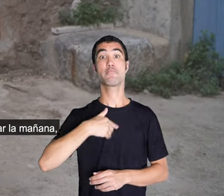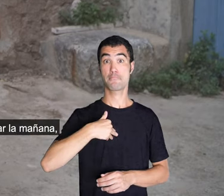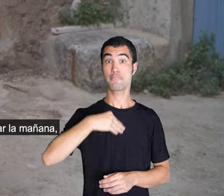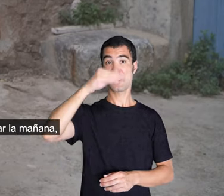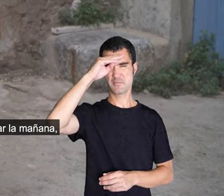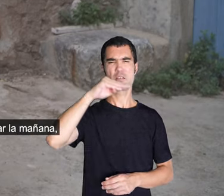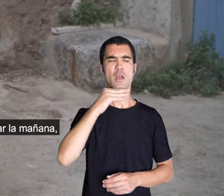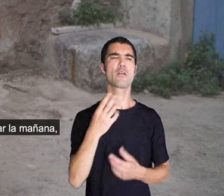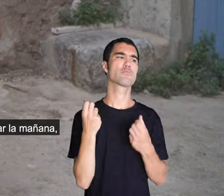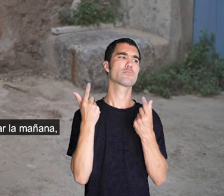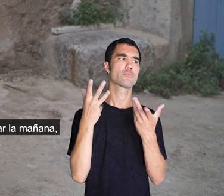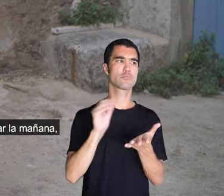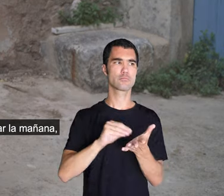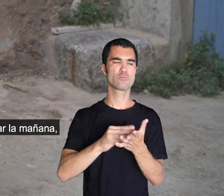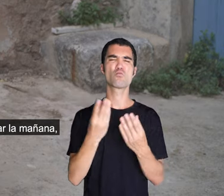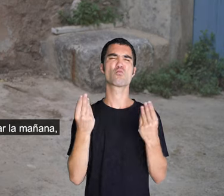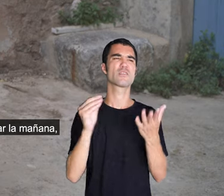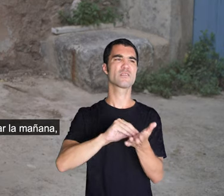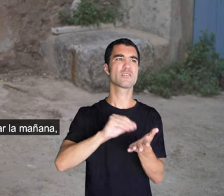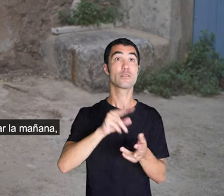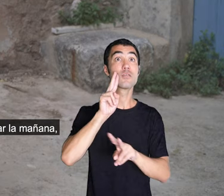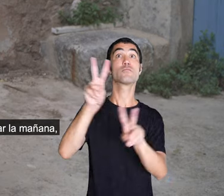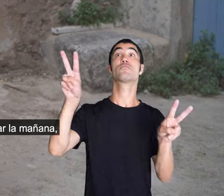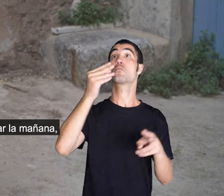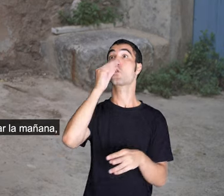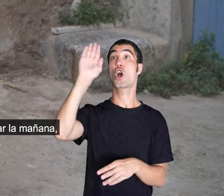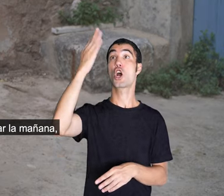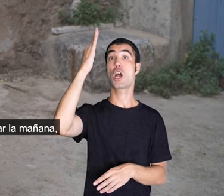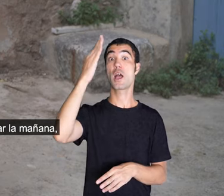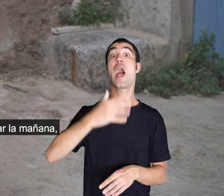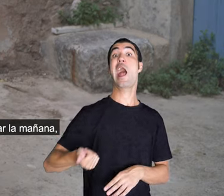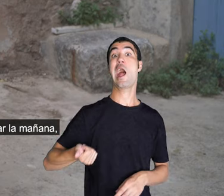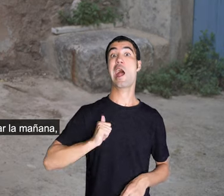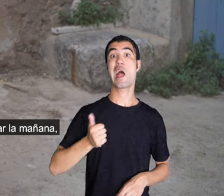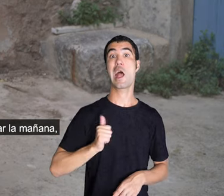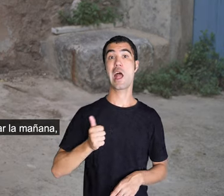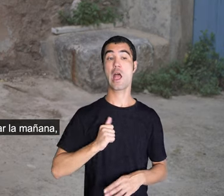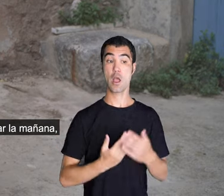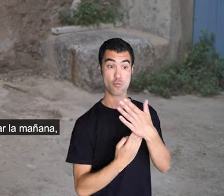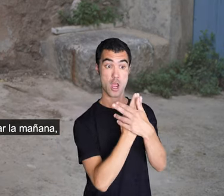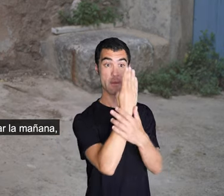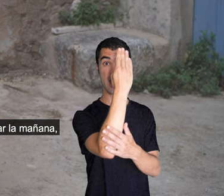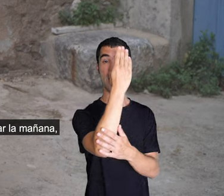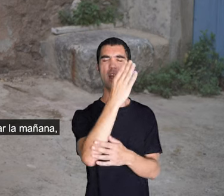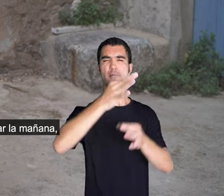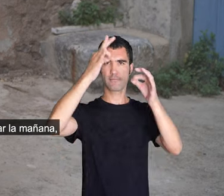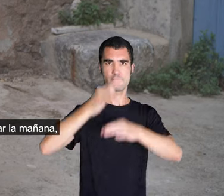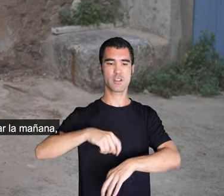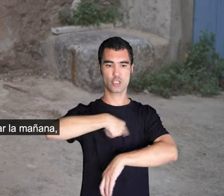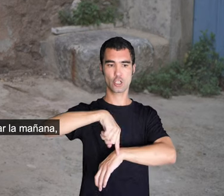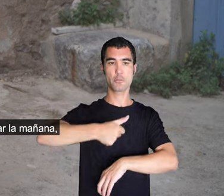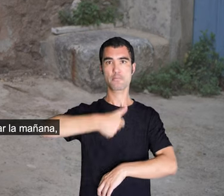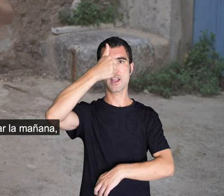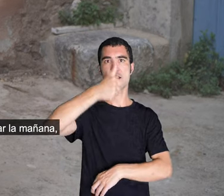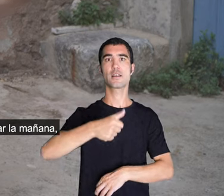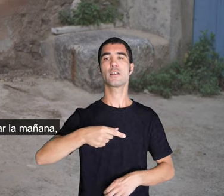de vegades, a molts de dies, quan veia que era bon temps, per poder aprofitar bé el dematí, mos cridava